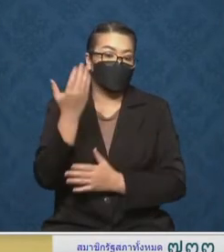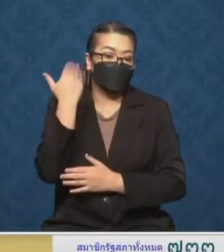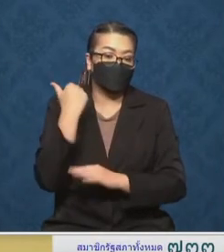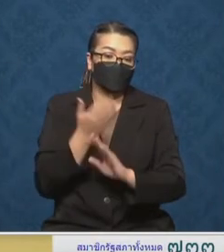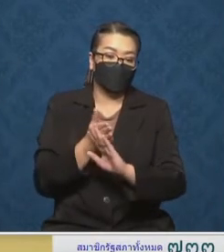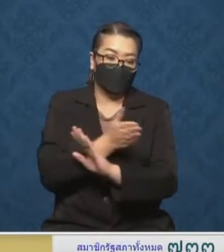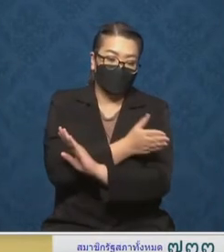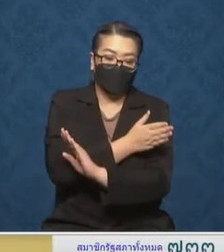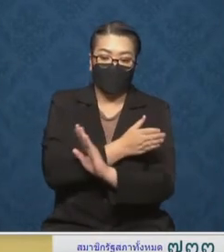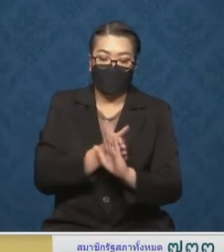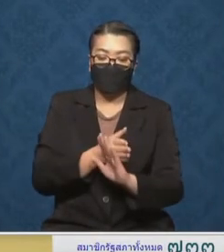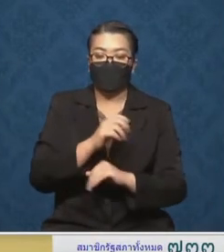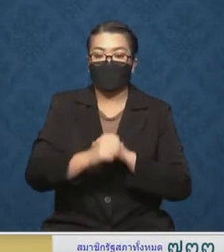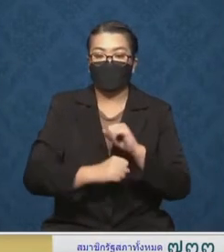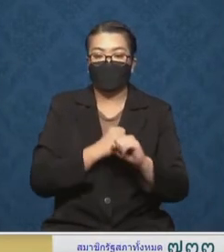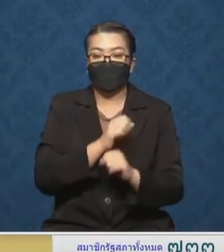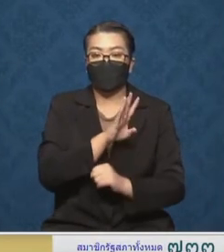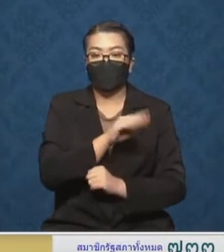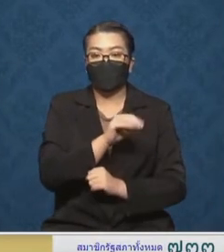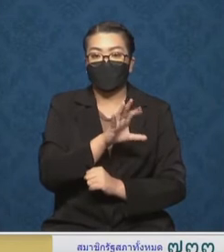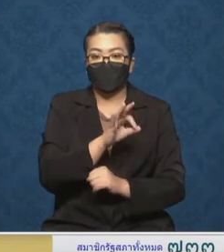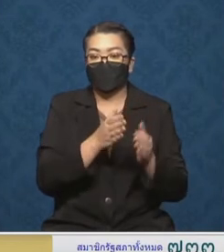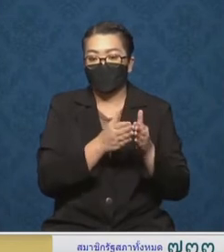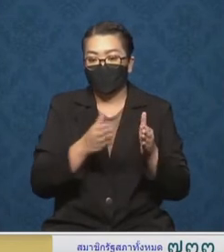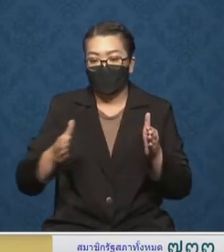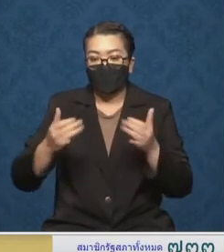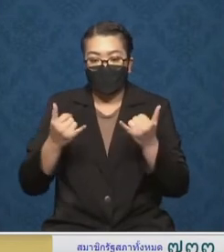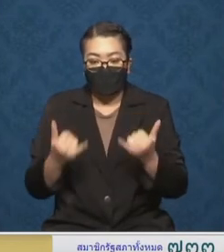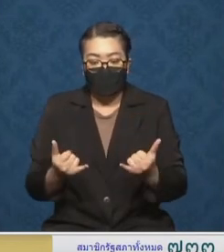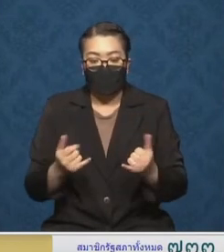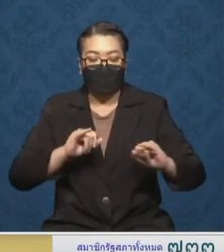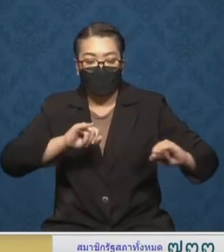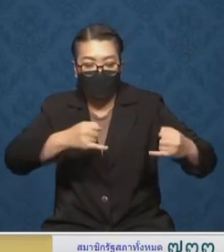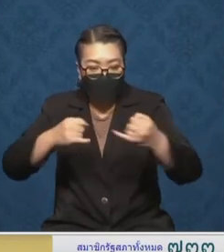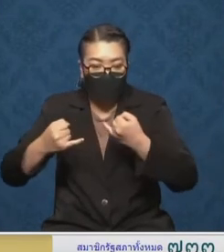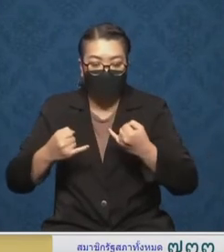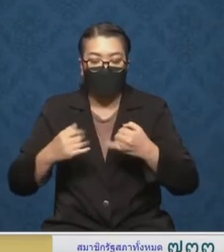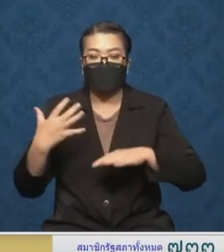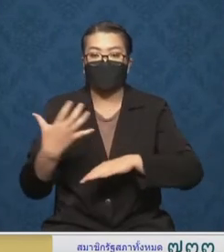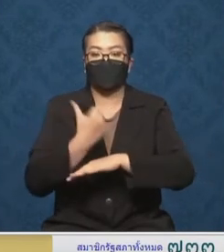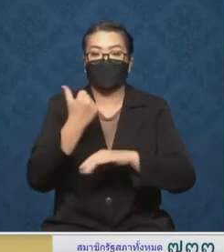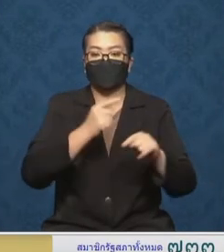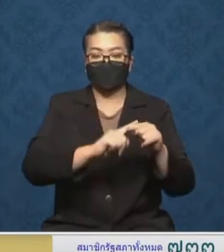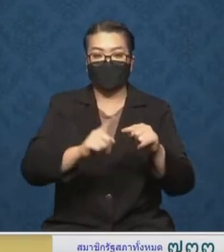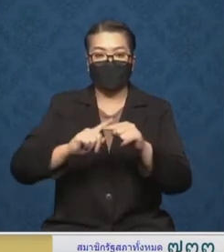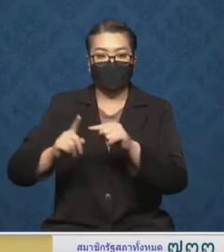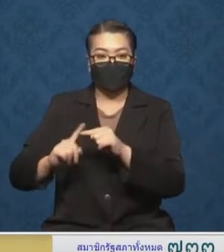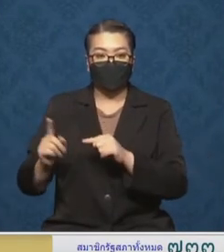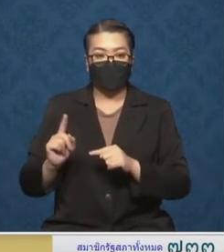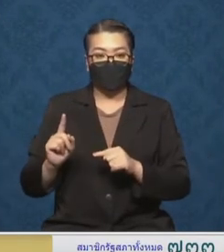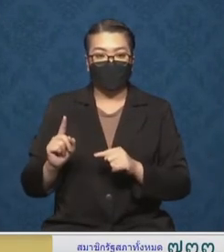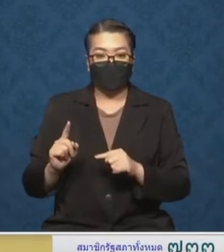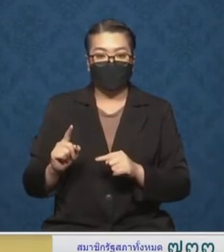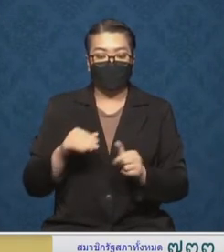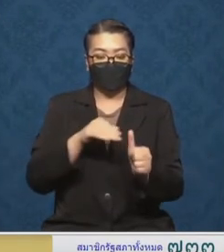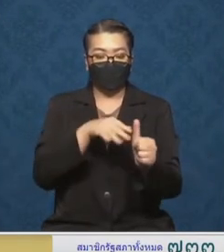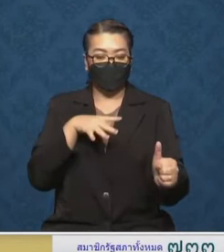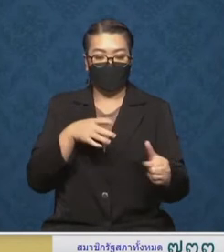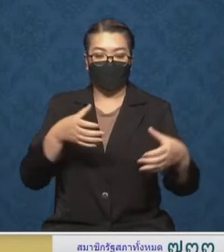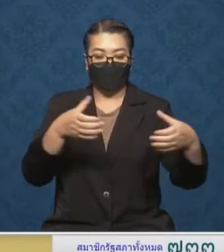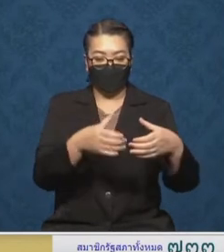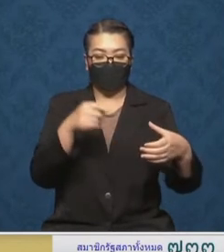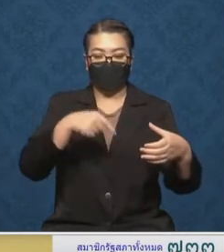2549จนถึงวันนี้คือความขัดแย้งทางการเมืองที่ชนชั้นนำกลุ่มหนึ่ง